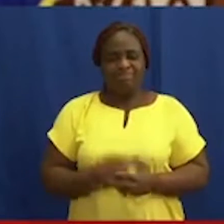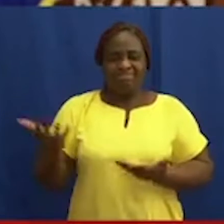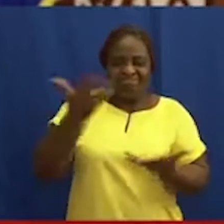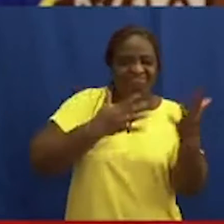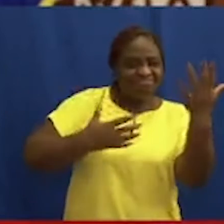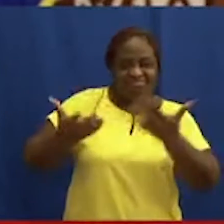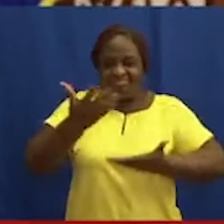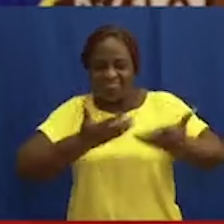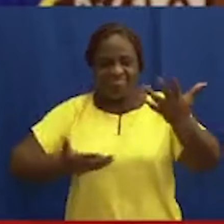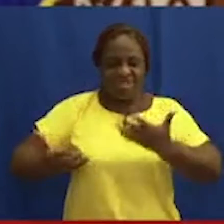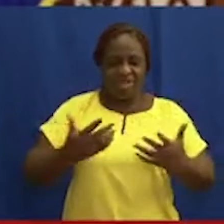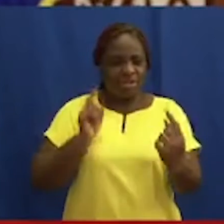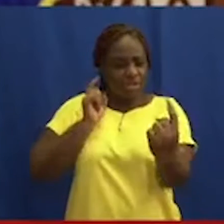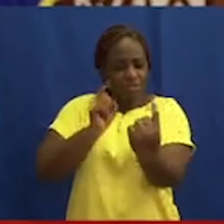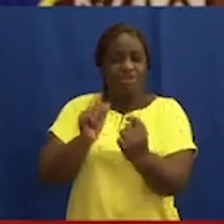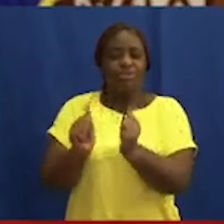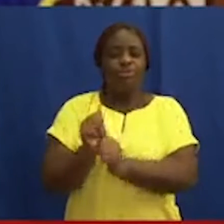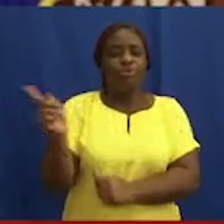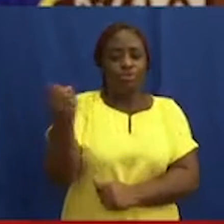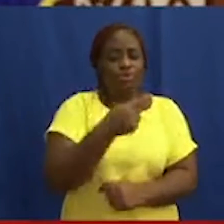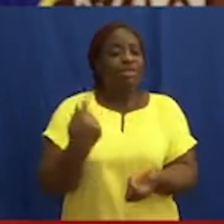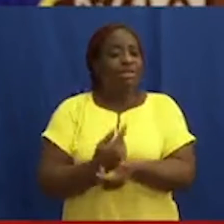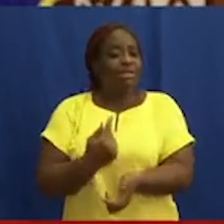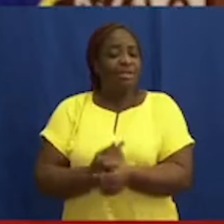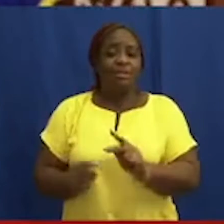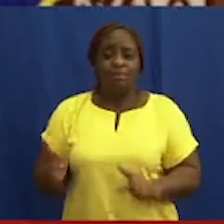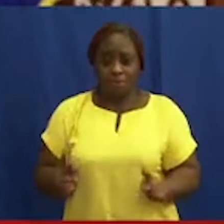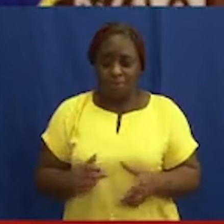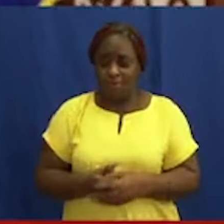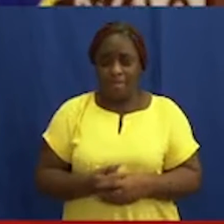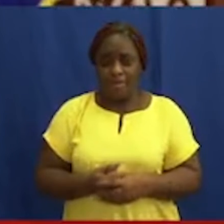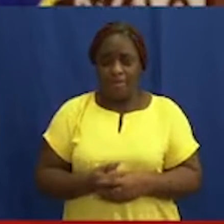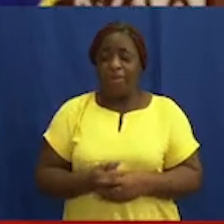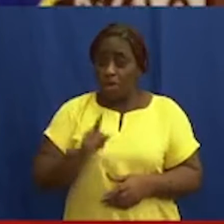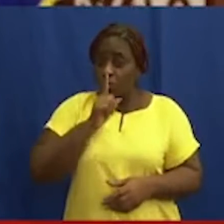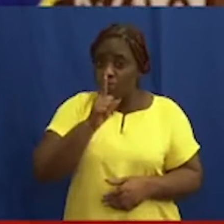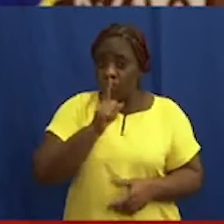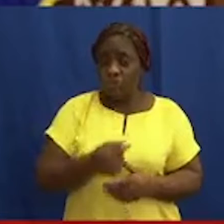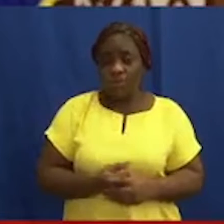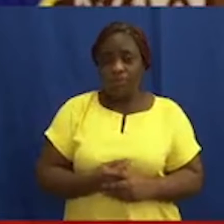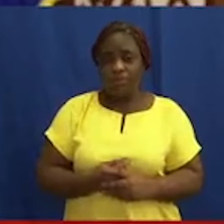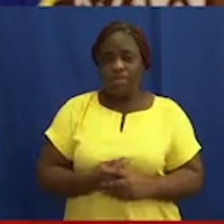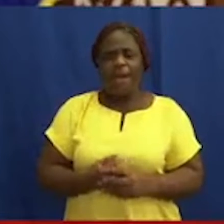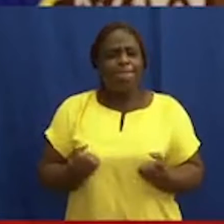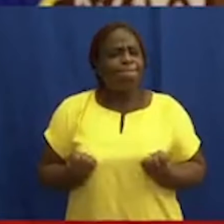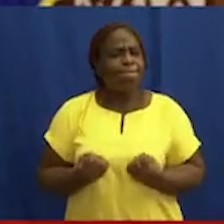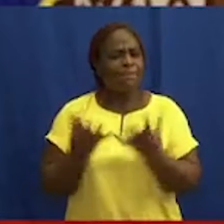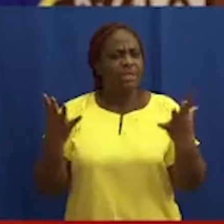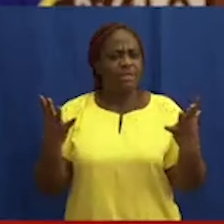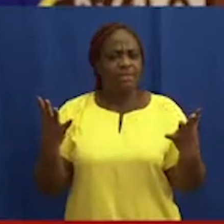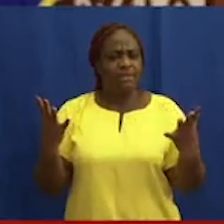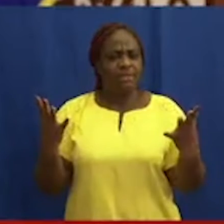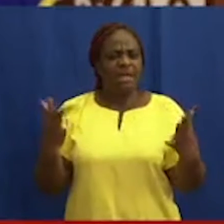tsinduma al'umman mu cikin wani hali. Zan yi amfani da yare da kowani dan kasuwa ko kuma